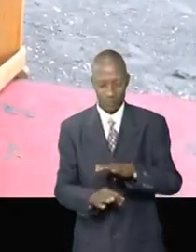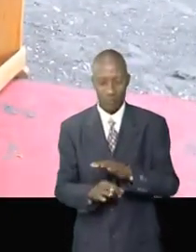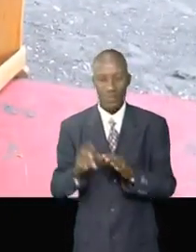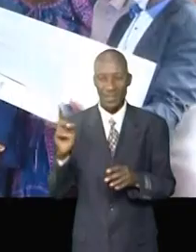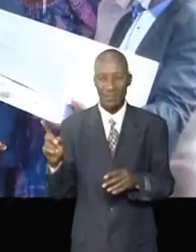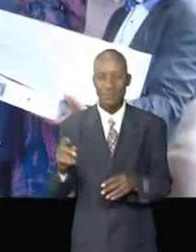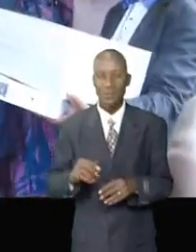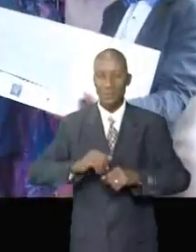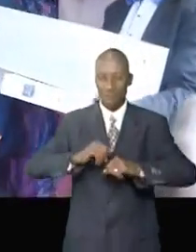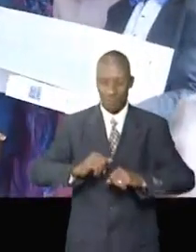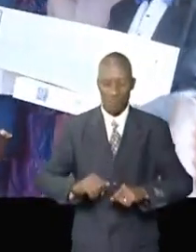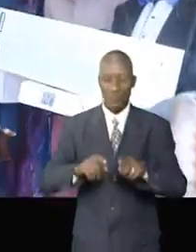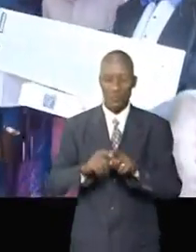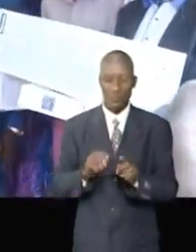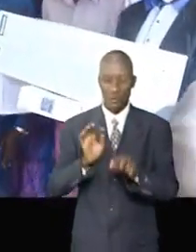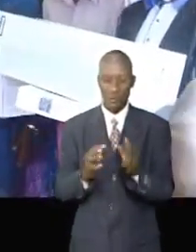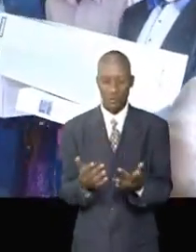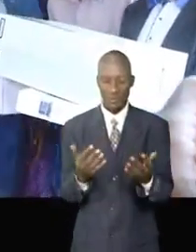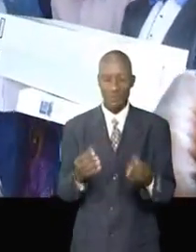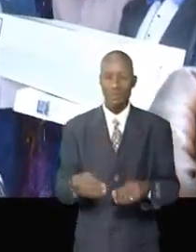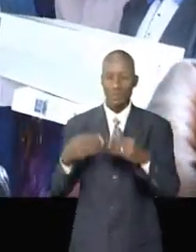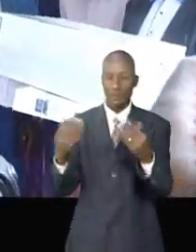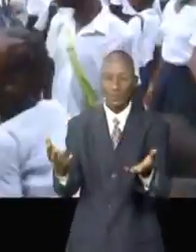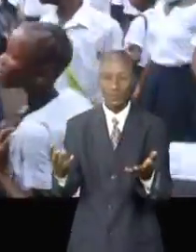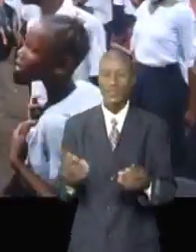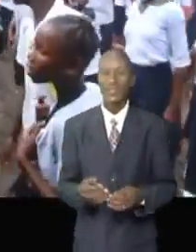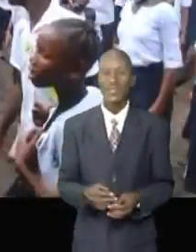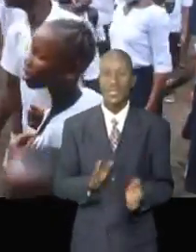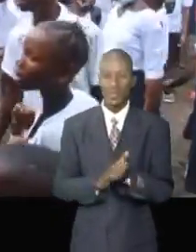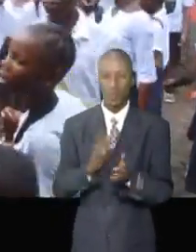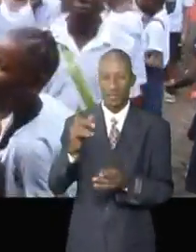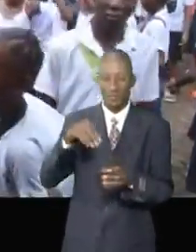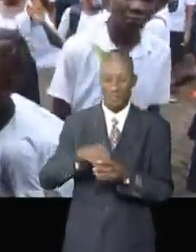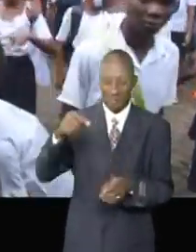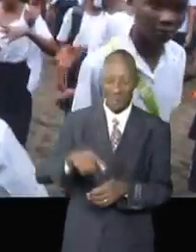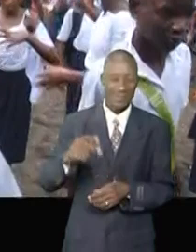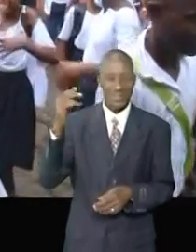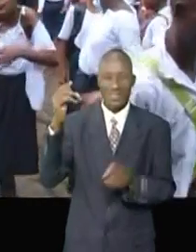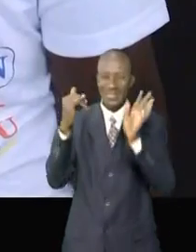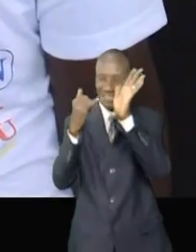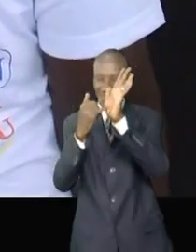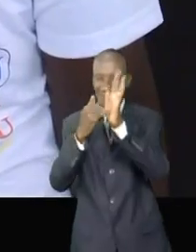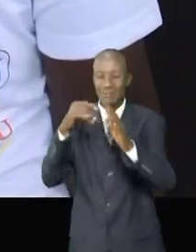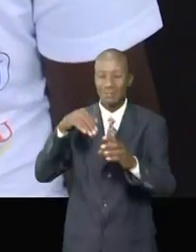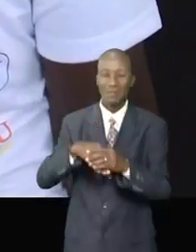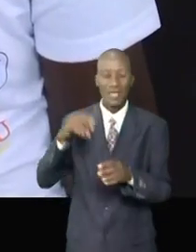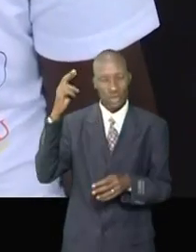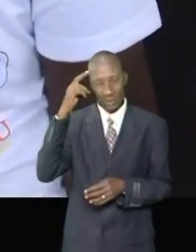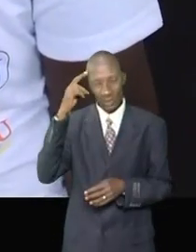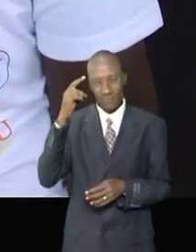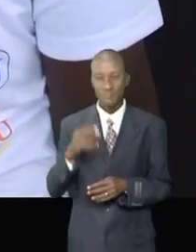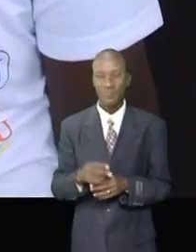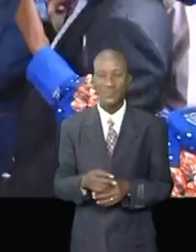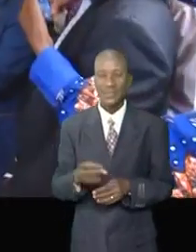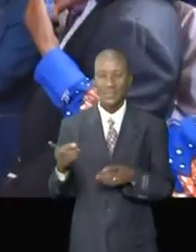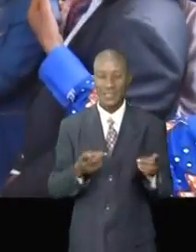et des ordinateurs à cette école du quartier 6 de la municipalité de Ndjili. La directrice de cabinet adjointe du chef de l'État a